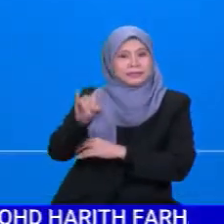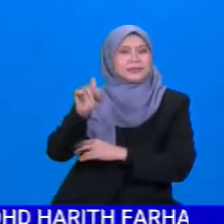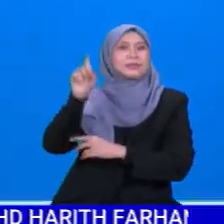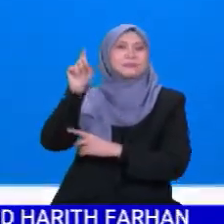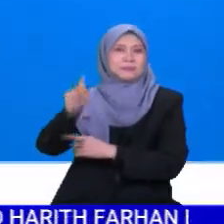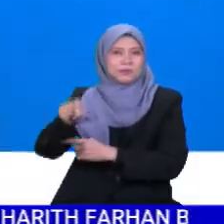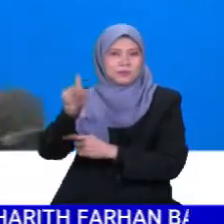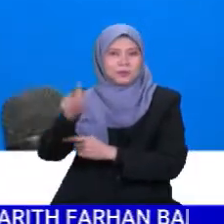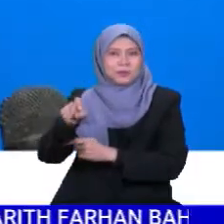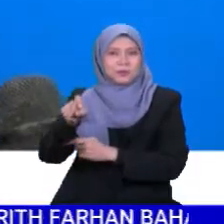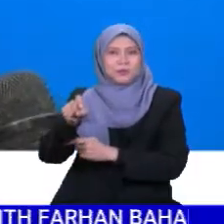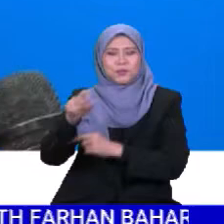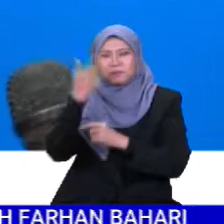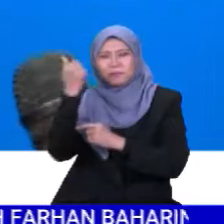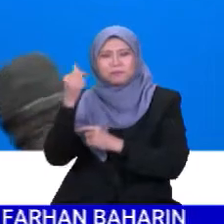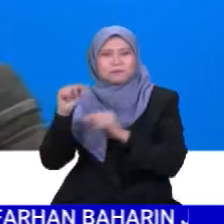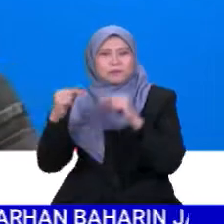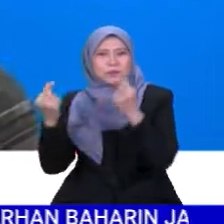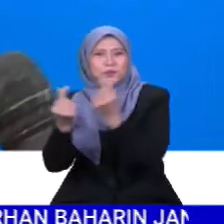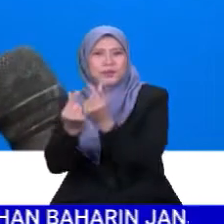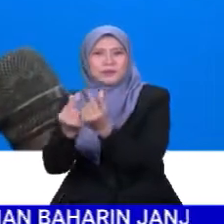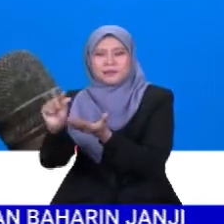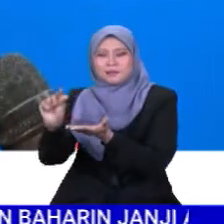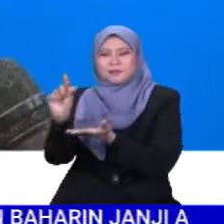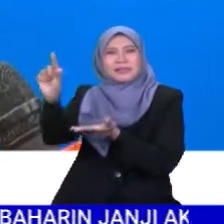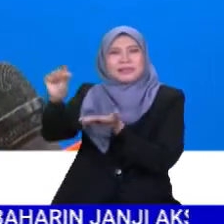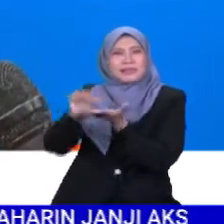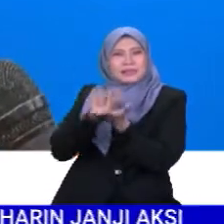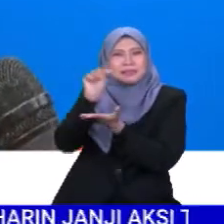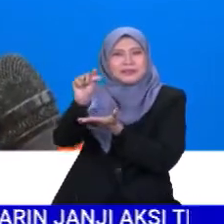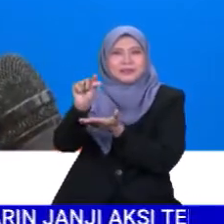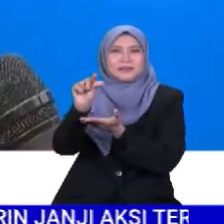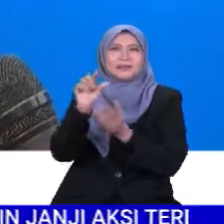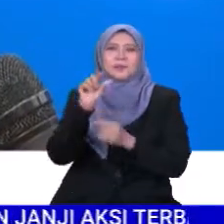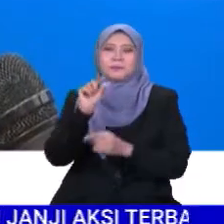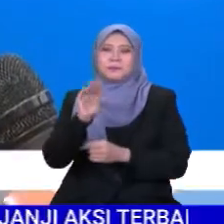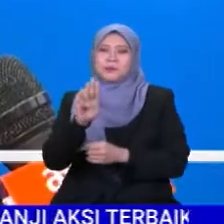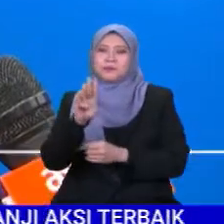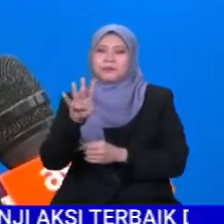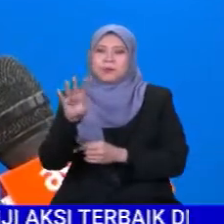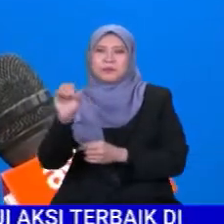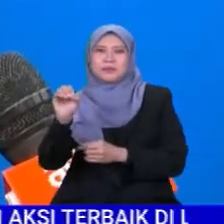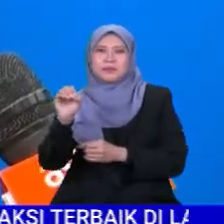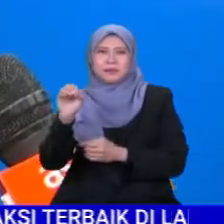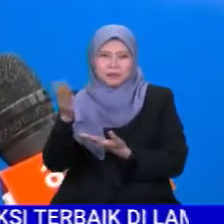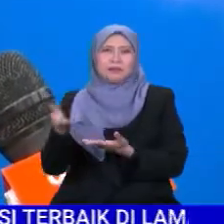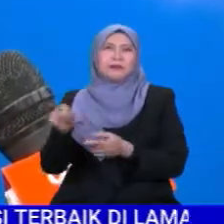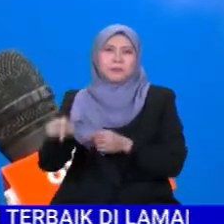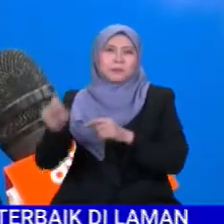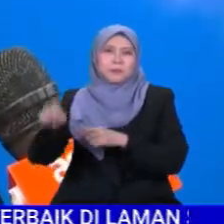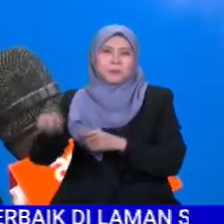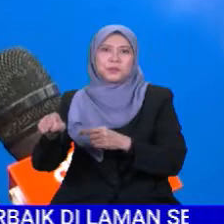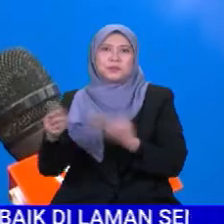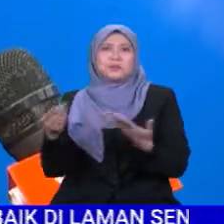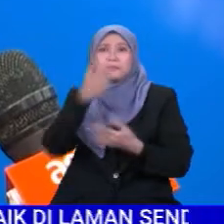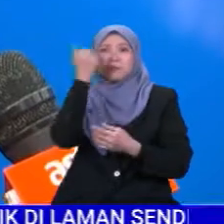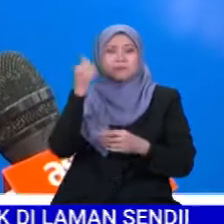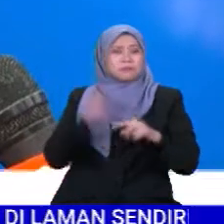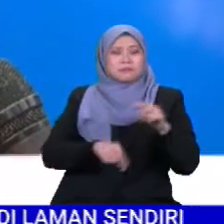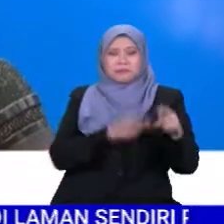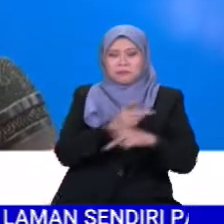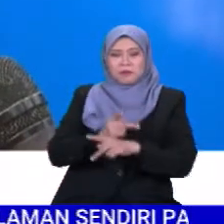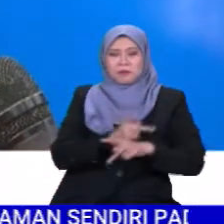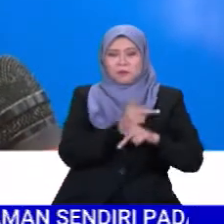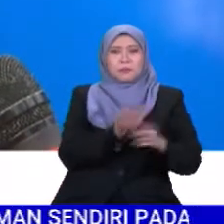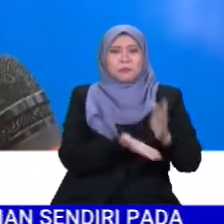golongan yang berpendapatan rendah, ya, B40 dan sebagainya. Kerana kita tidak dapat mengawal keadaan inflasi dan harga barang